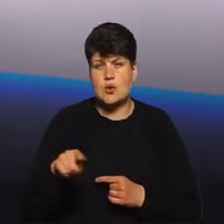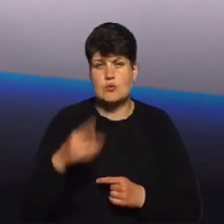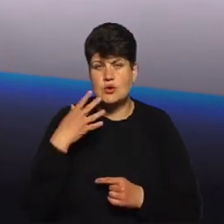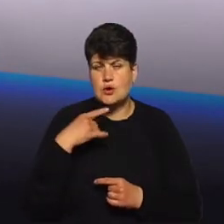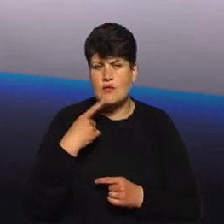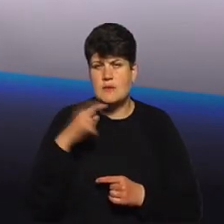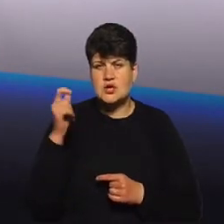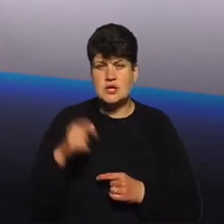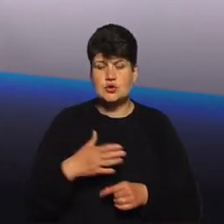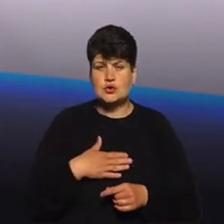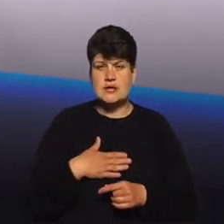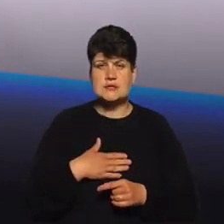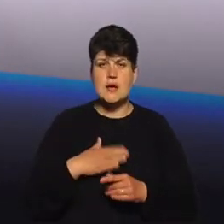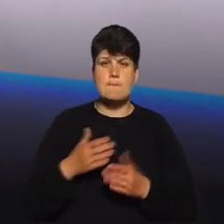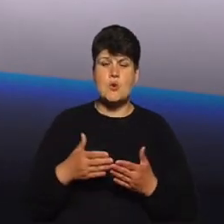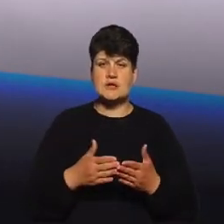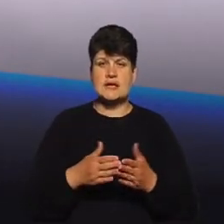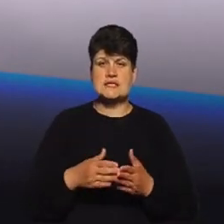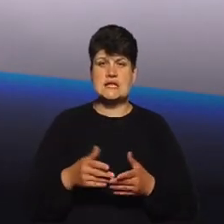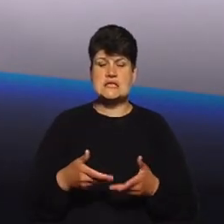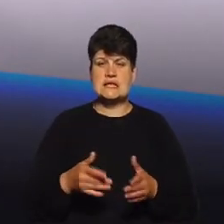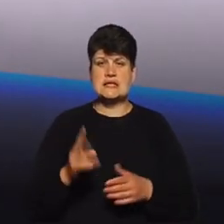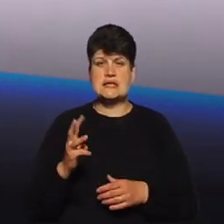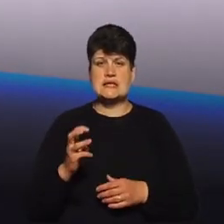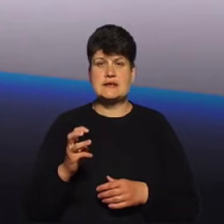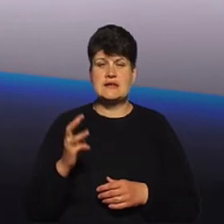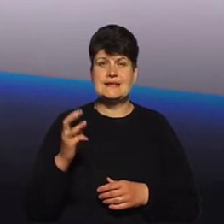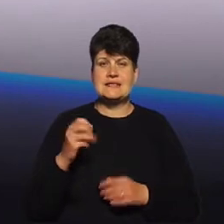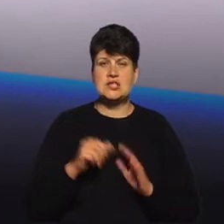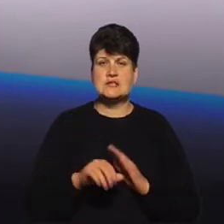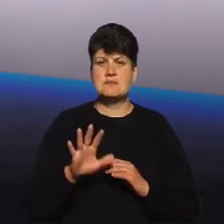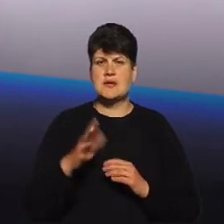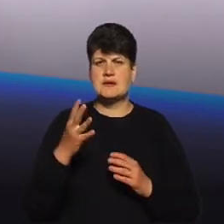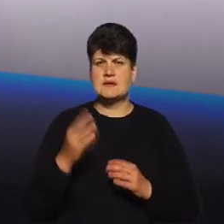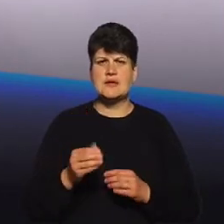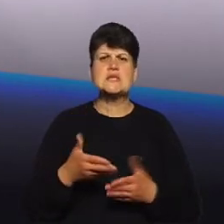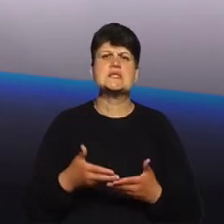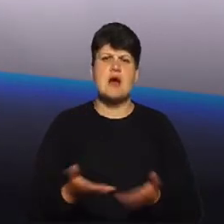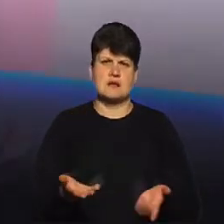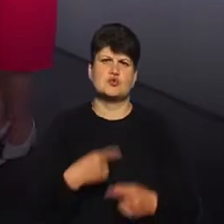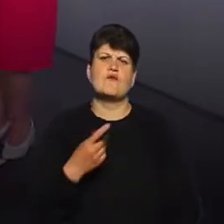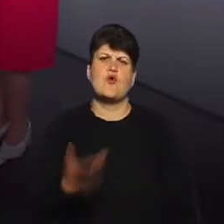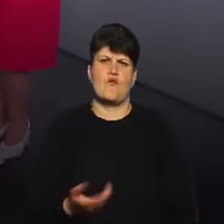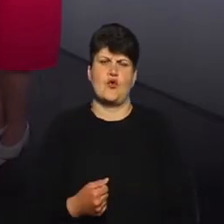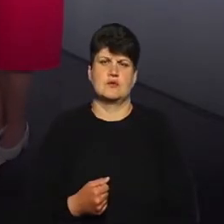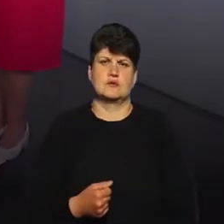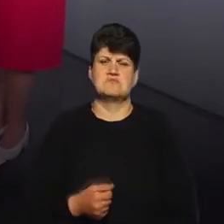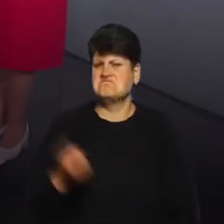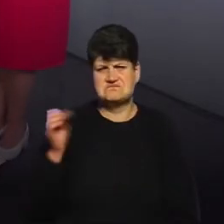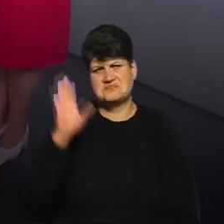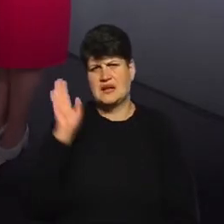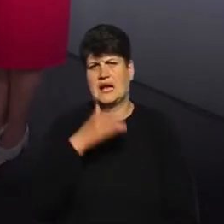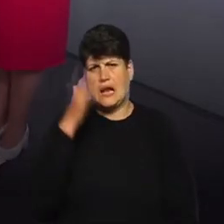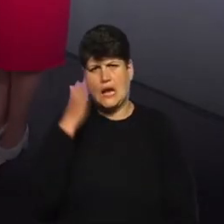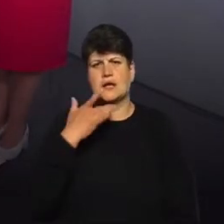станках 365 днів в рік, вони кажуть, та які санки, та про що ви говорите? Я кажу, запросто, літом вас на санках покатаю, давайте